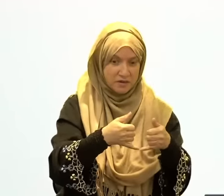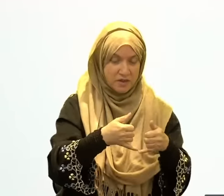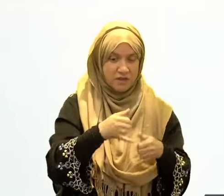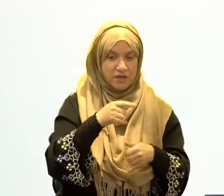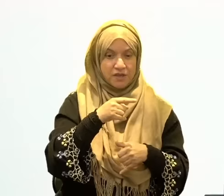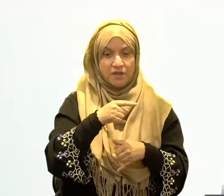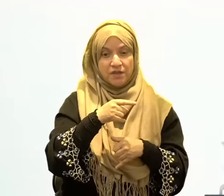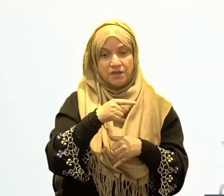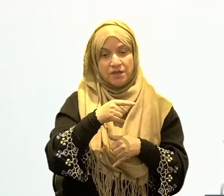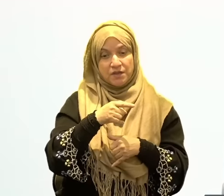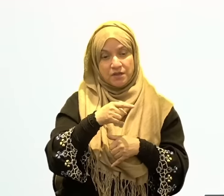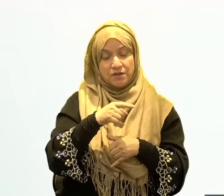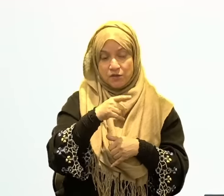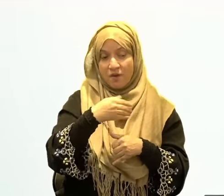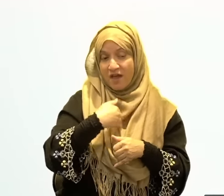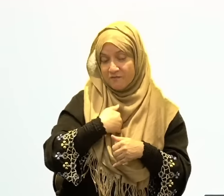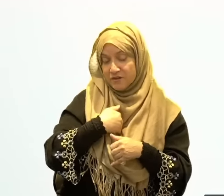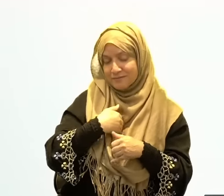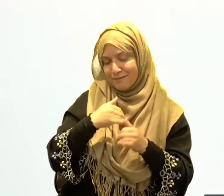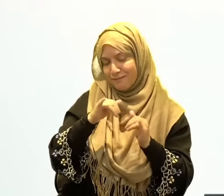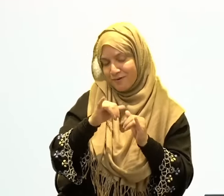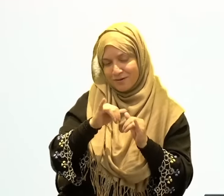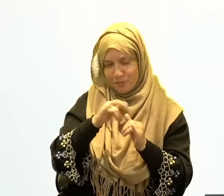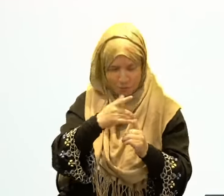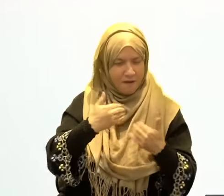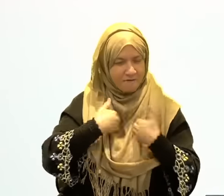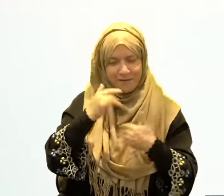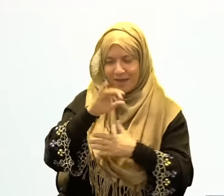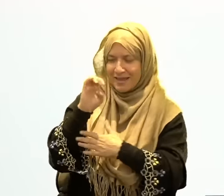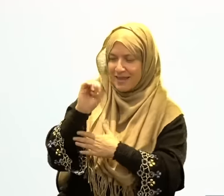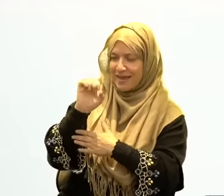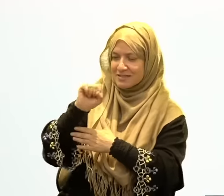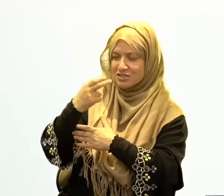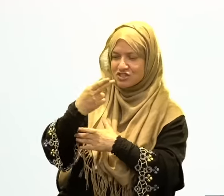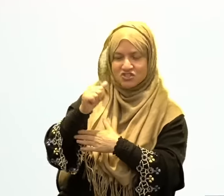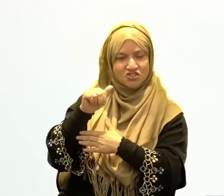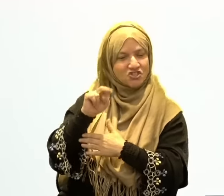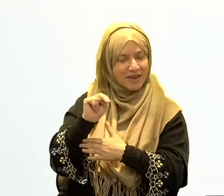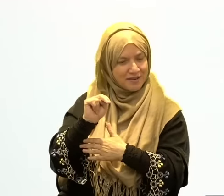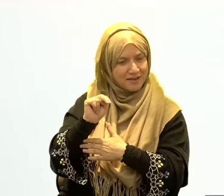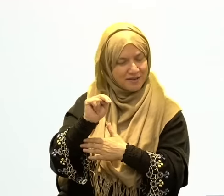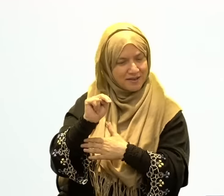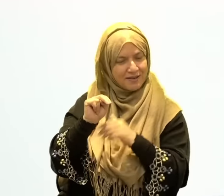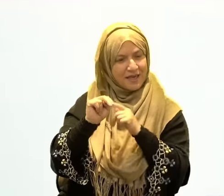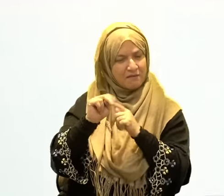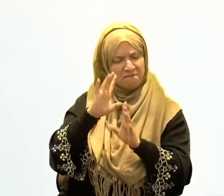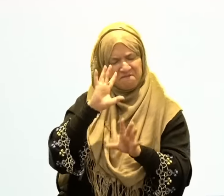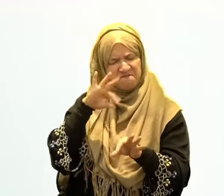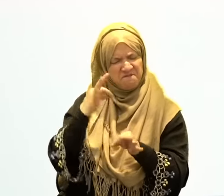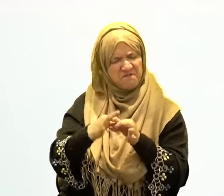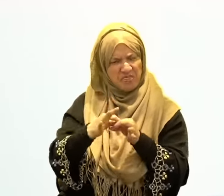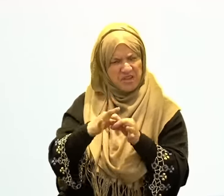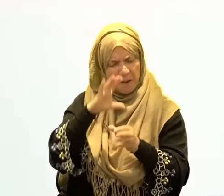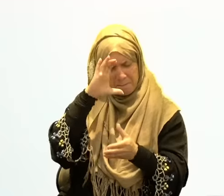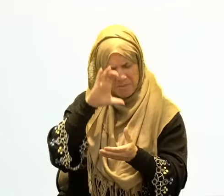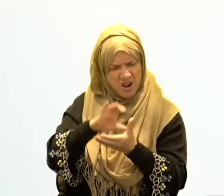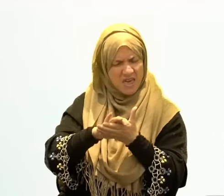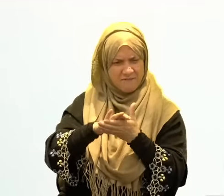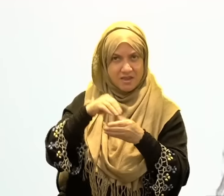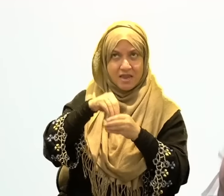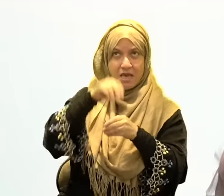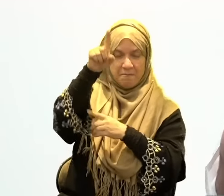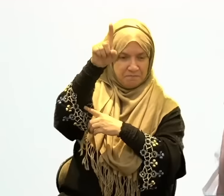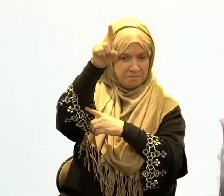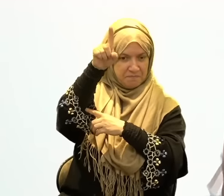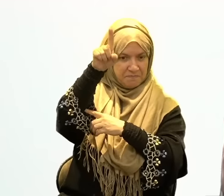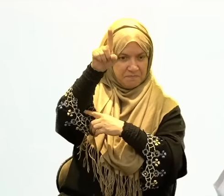الدنيا على وجه الحضور والمراقبة كأنه يراه بقلبه وينظر إليه في حال عبادته. He